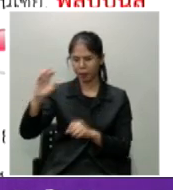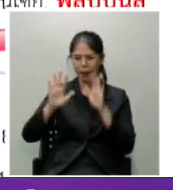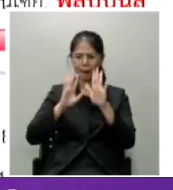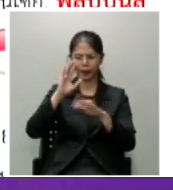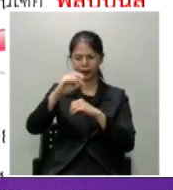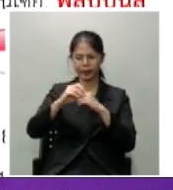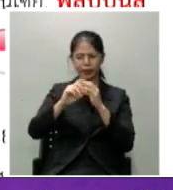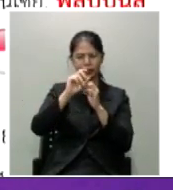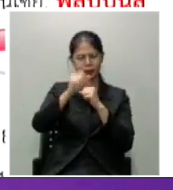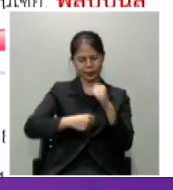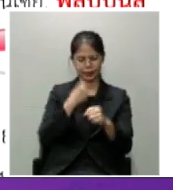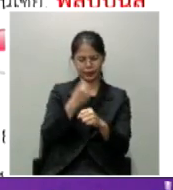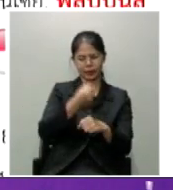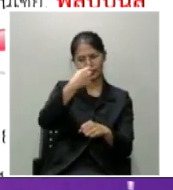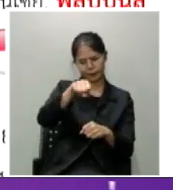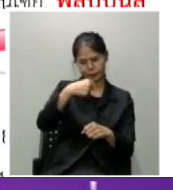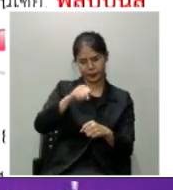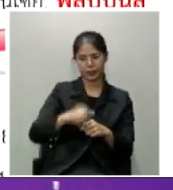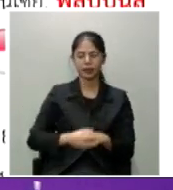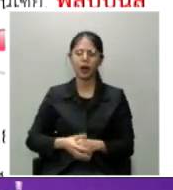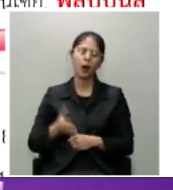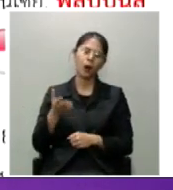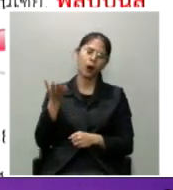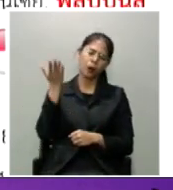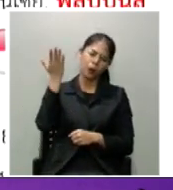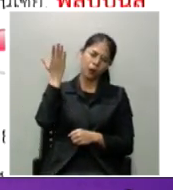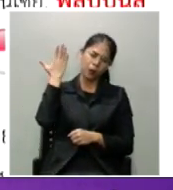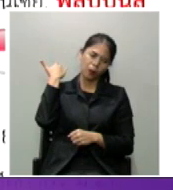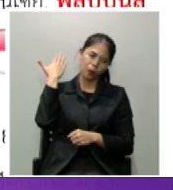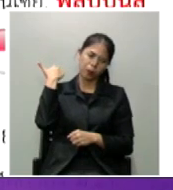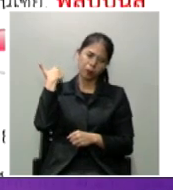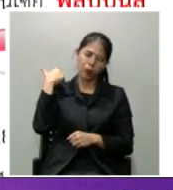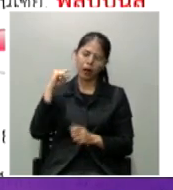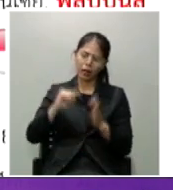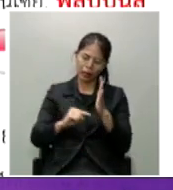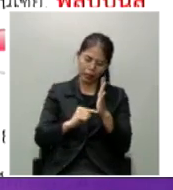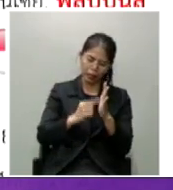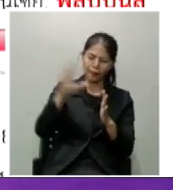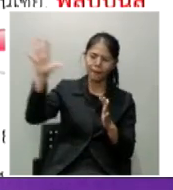ษแรกเริ่มเดิมทีนั้นไปนำบุหรี่จากมาเลเซียเข้ามา